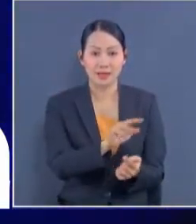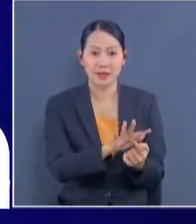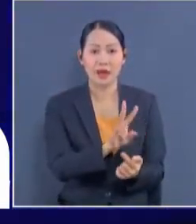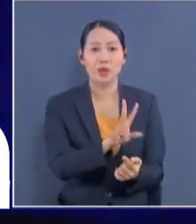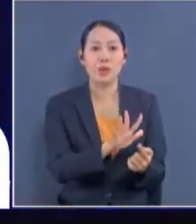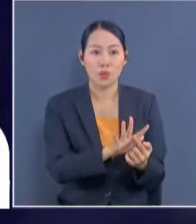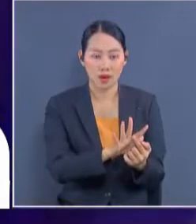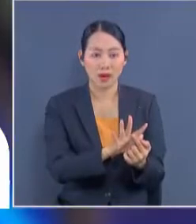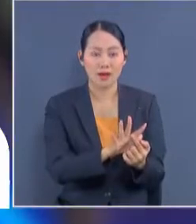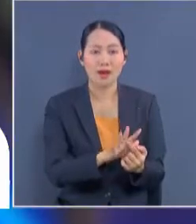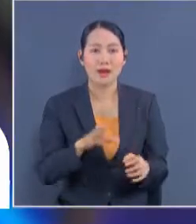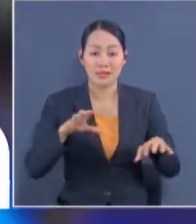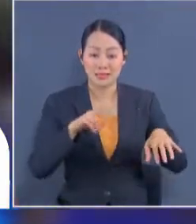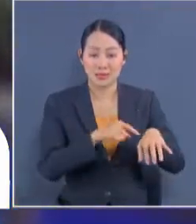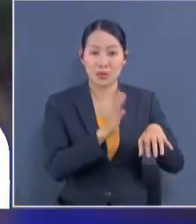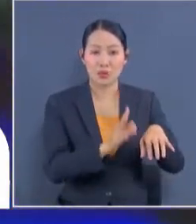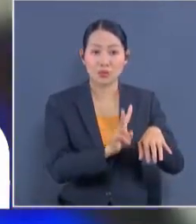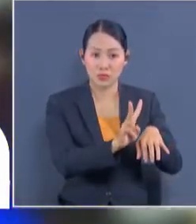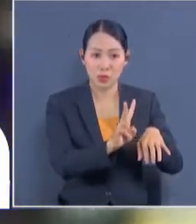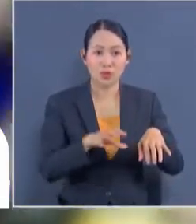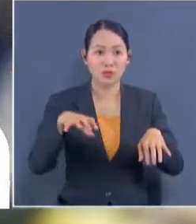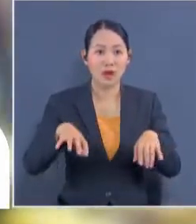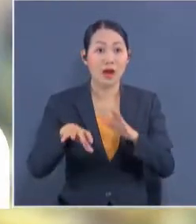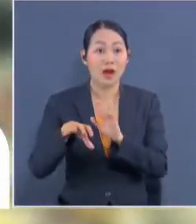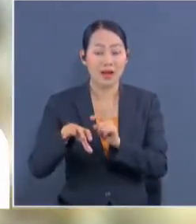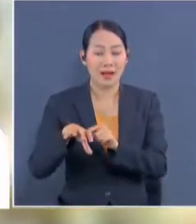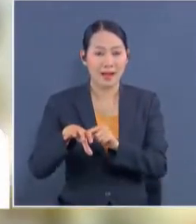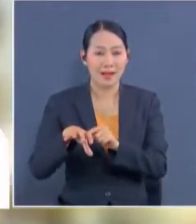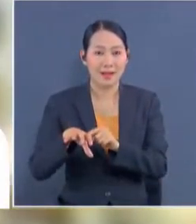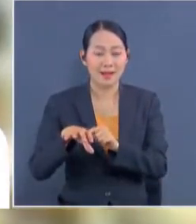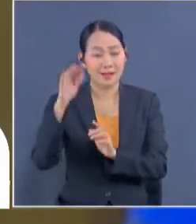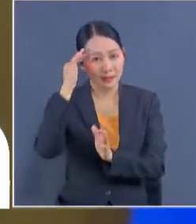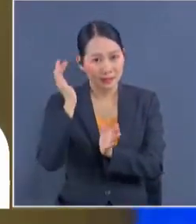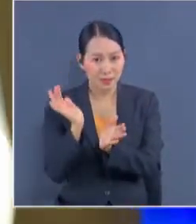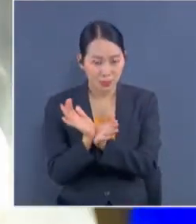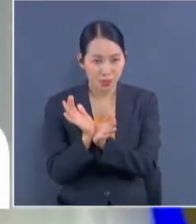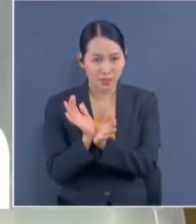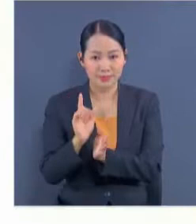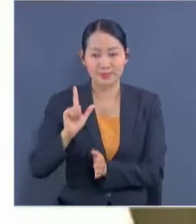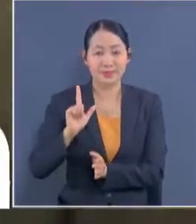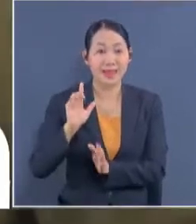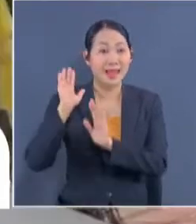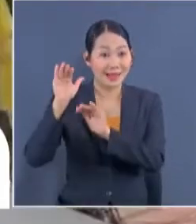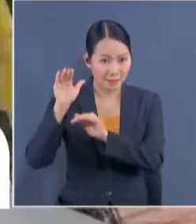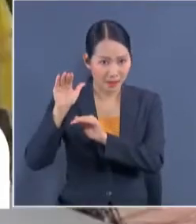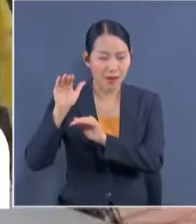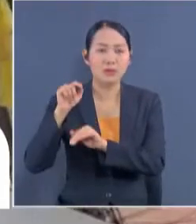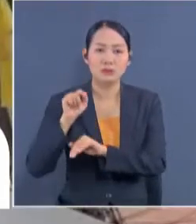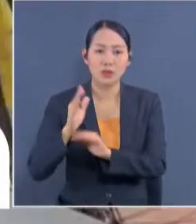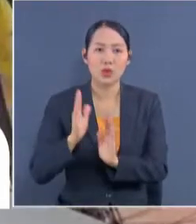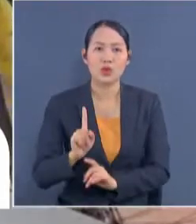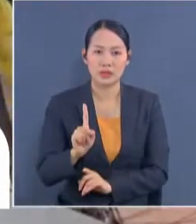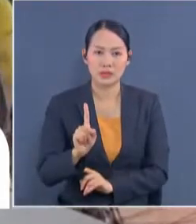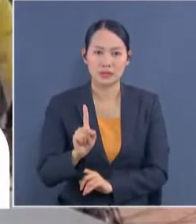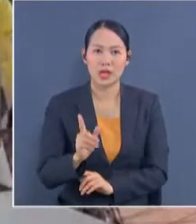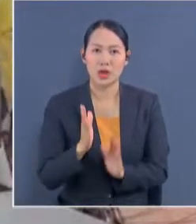ที่มีรายงานว่าเข้าไปมีส่วนเกี่ยวข้องกับการปล่อยตัวนายหวังเจิ้นหนานหลานชายวัย